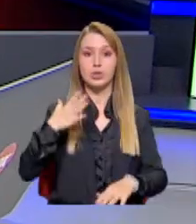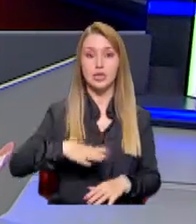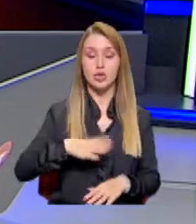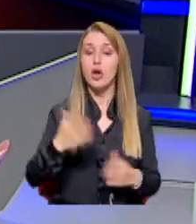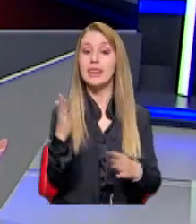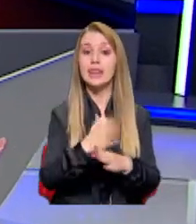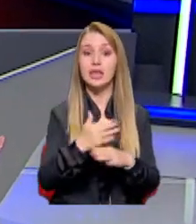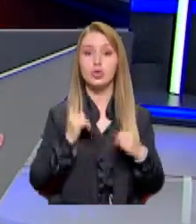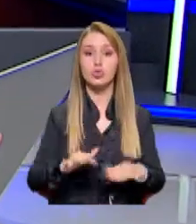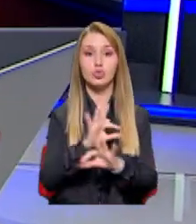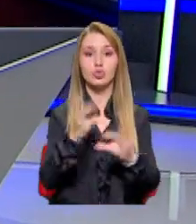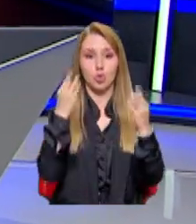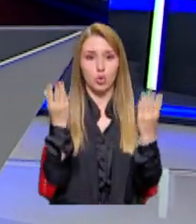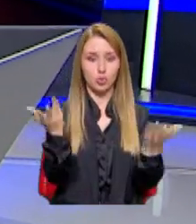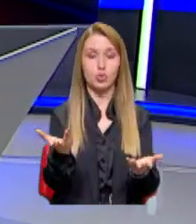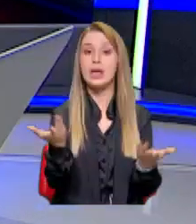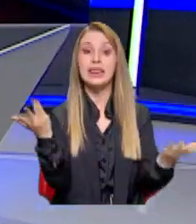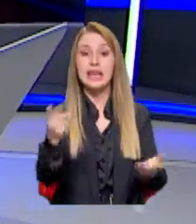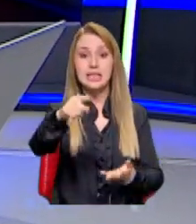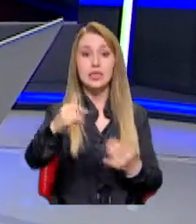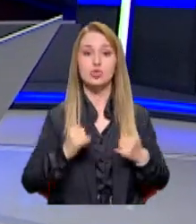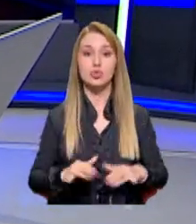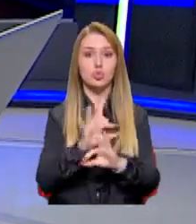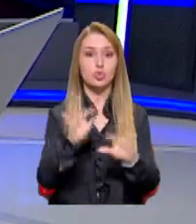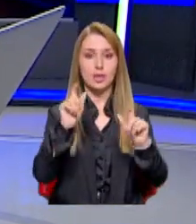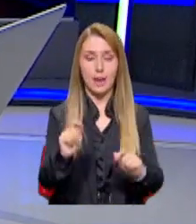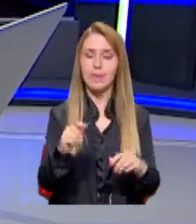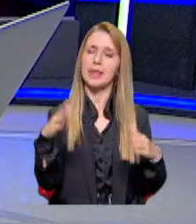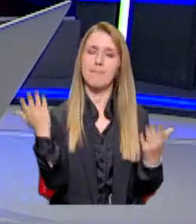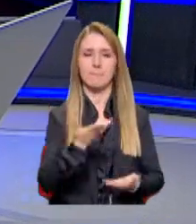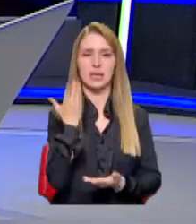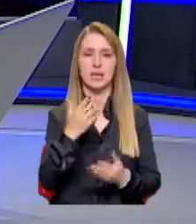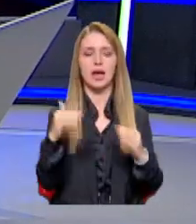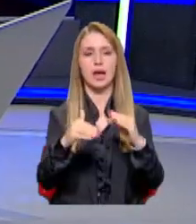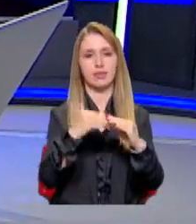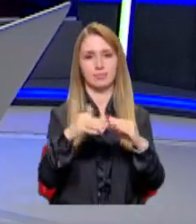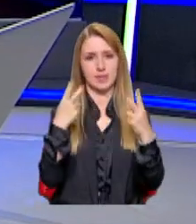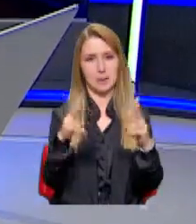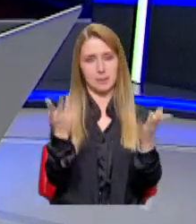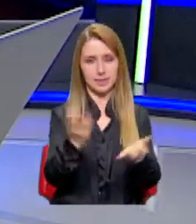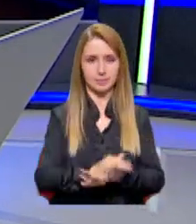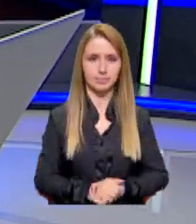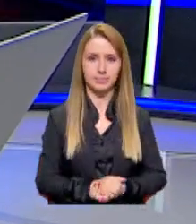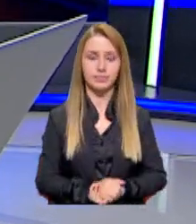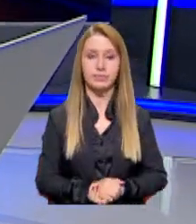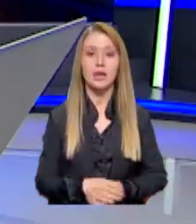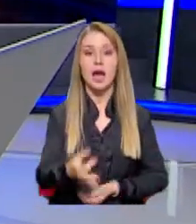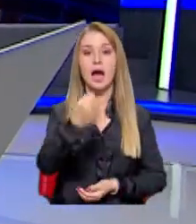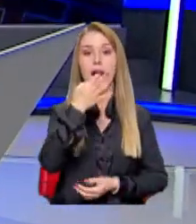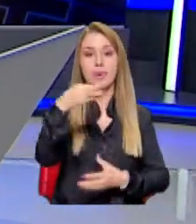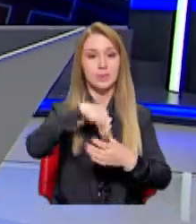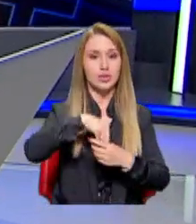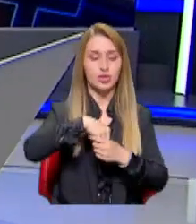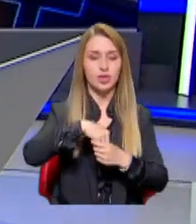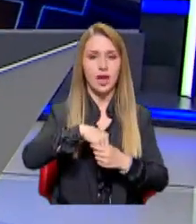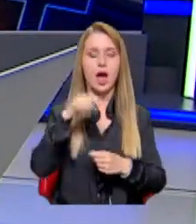neden huzursuz olduğunuzu neyin sizi huzursuz ettiğini mesela yaza bilirsiniz elbette bültenimizin içinde